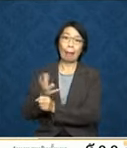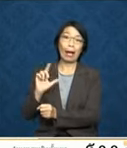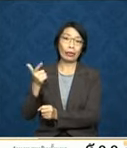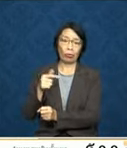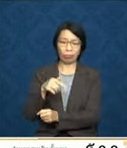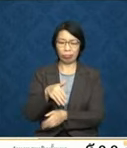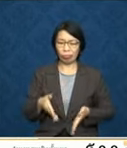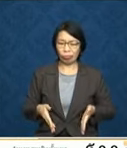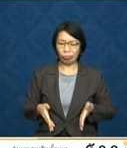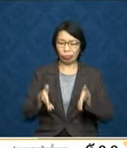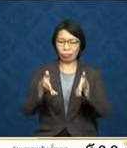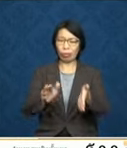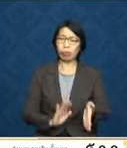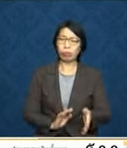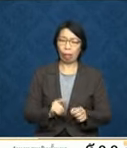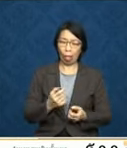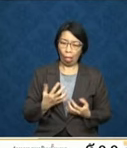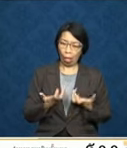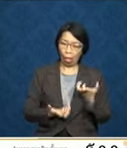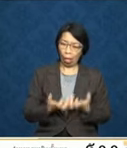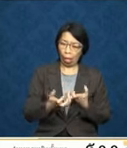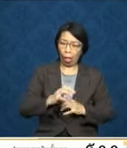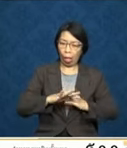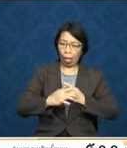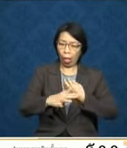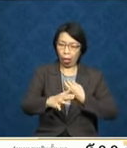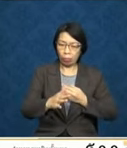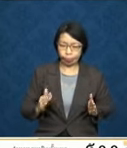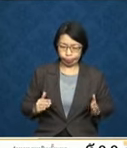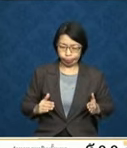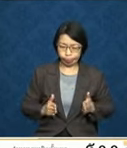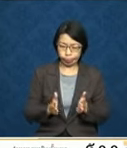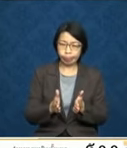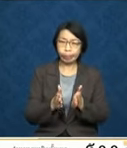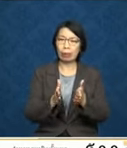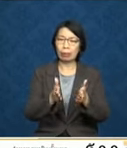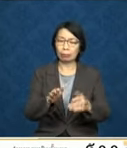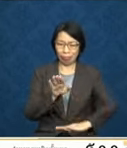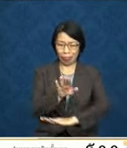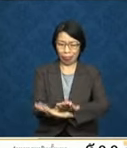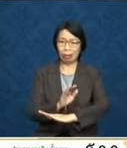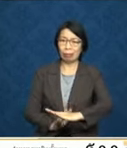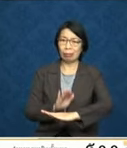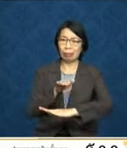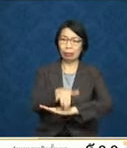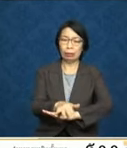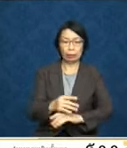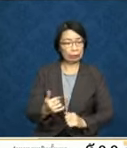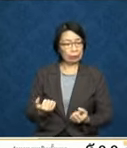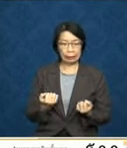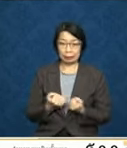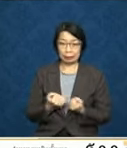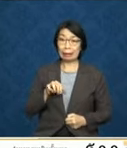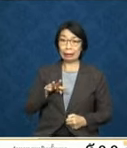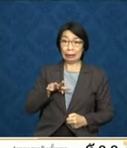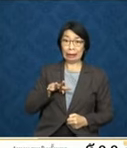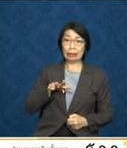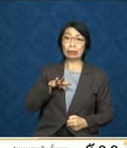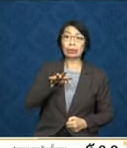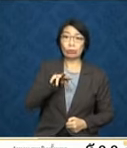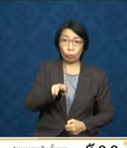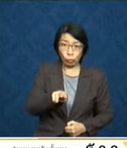พื้นผิวขรุขระเป็นหลุมเป็นบ่อและมีลักษณะเป็นคอขวดเนื่องจากจุดตัดดังกล่าวบีบช่องทางการจราจรจาก4ช่องทางเหลือเพียง